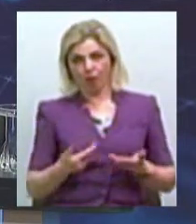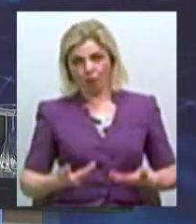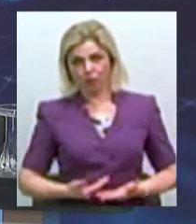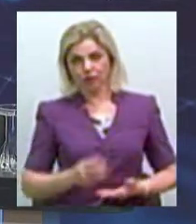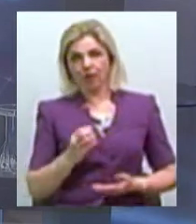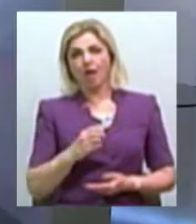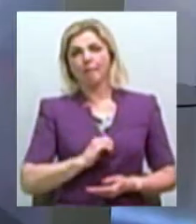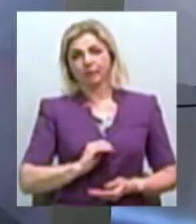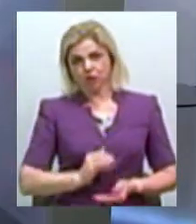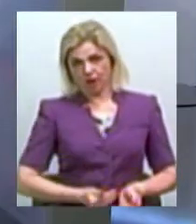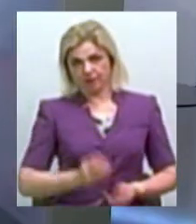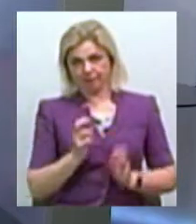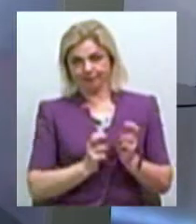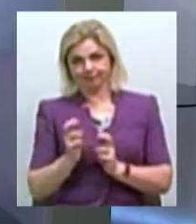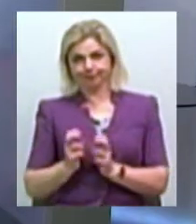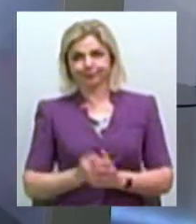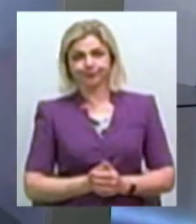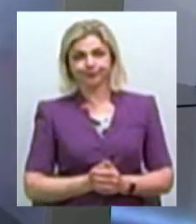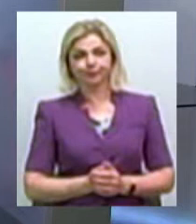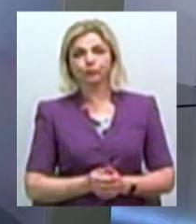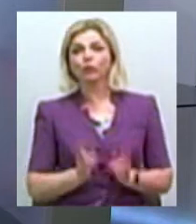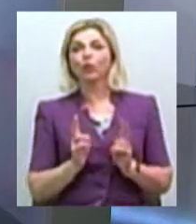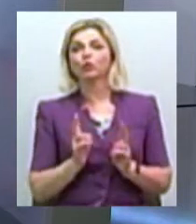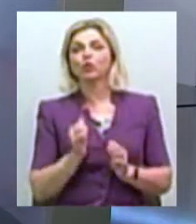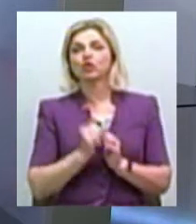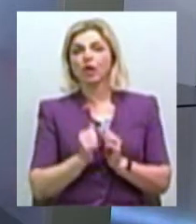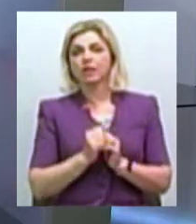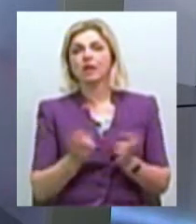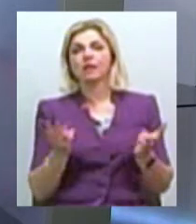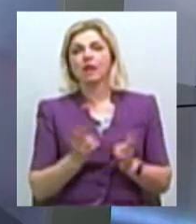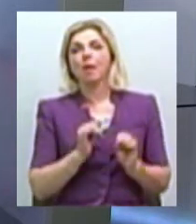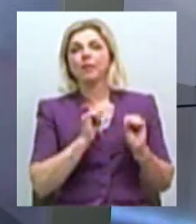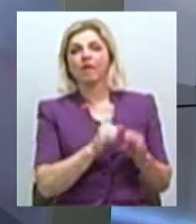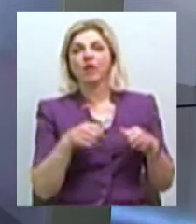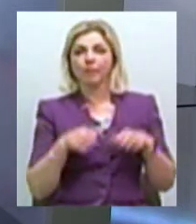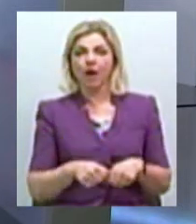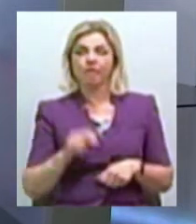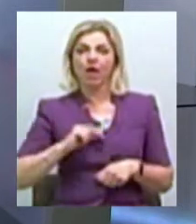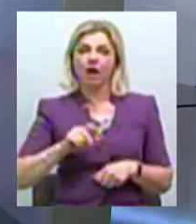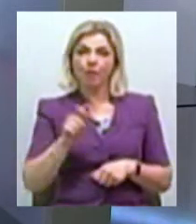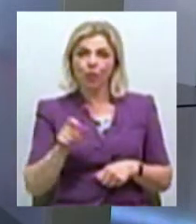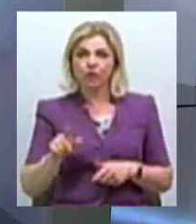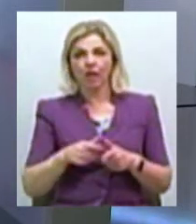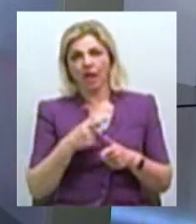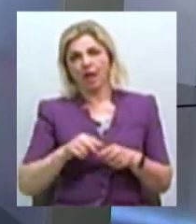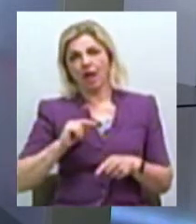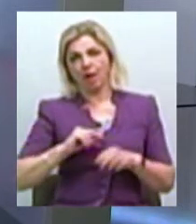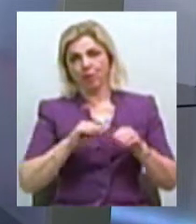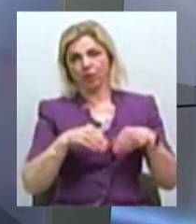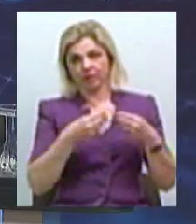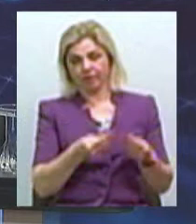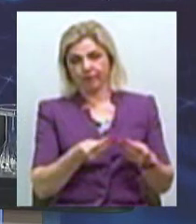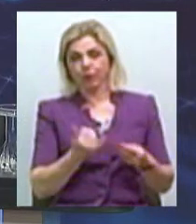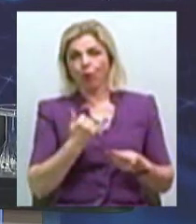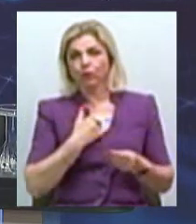приватні підприємства. Оксана, скажіть, будь ласка, а хто частіше потребує захисту прав, працівники чи роботодавці? Ну, у нас закон дуже